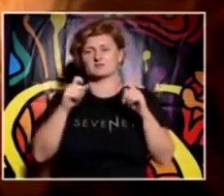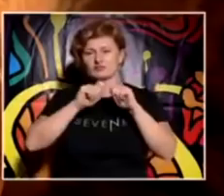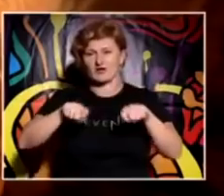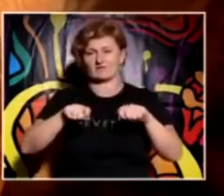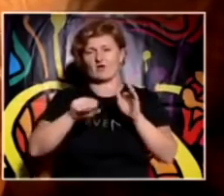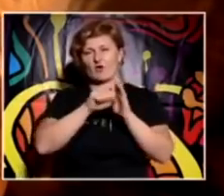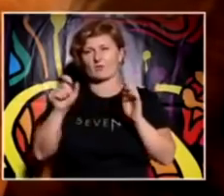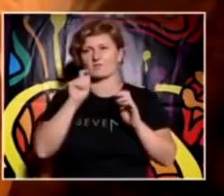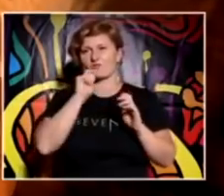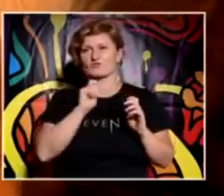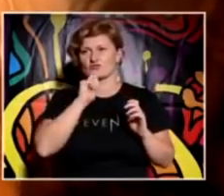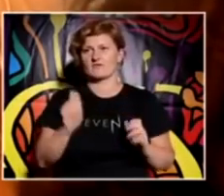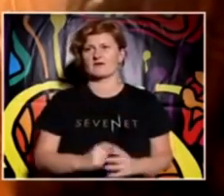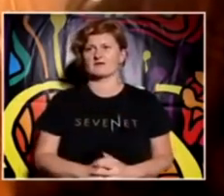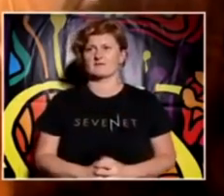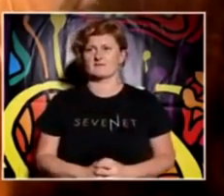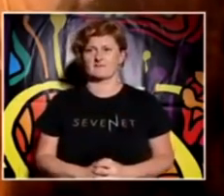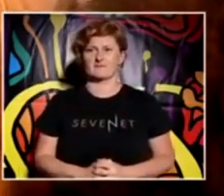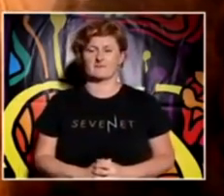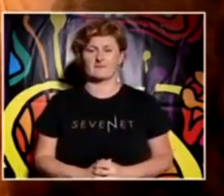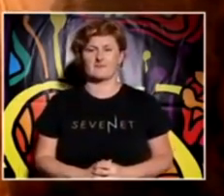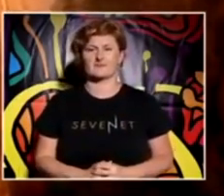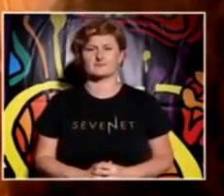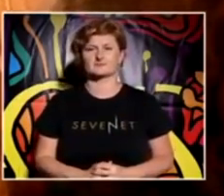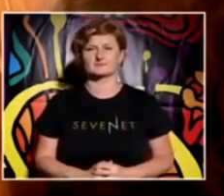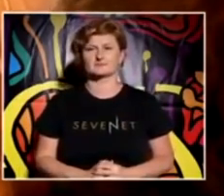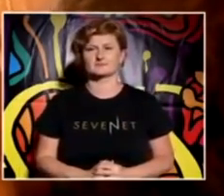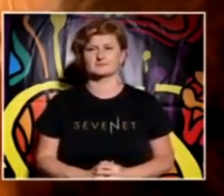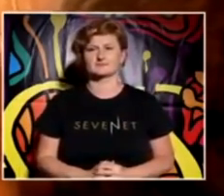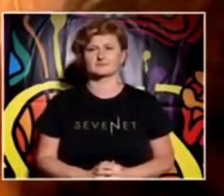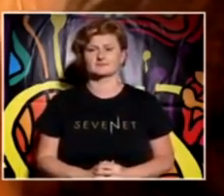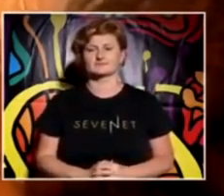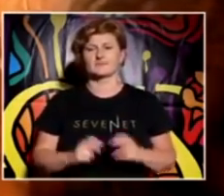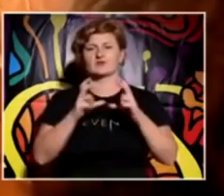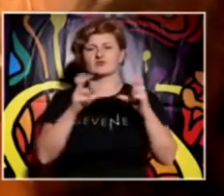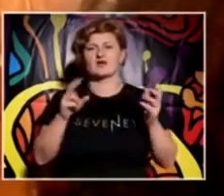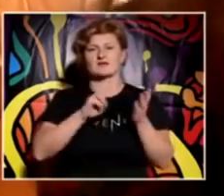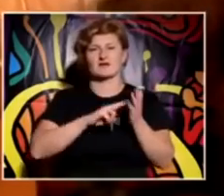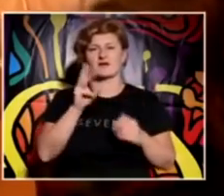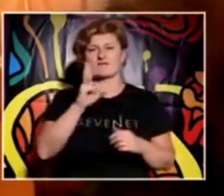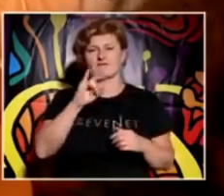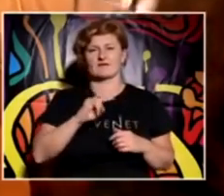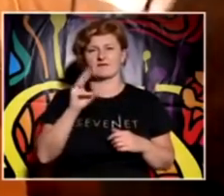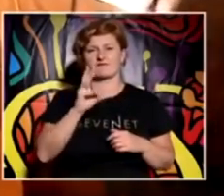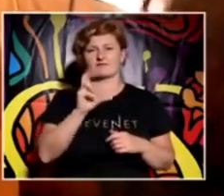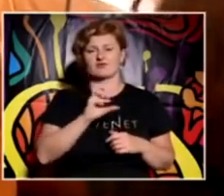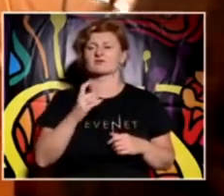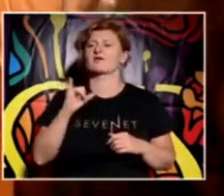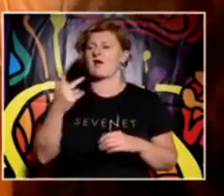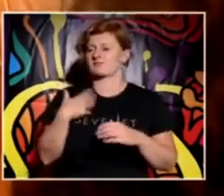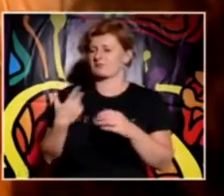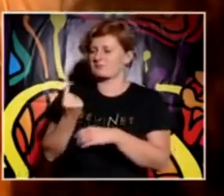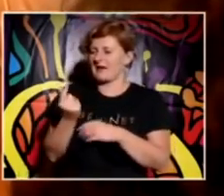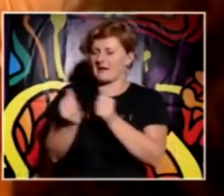przerwę od podróżowania tak na dobrą sprawę i gdzieś się zaszyć. Czas na wywczas. Jakżeście przetrwali bez rozwodu? Może na to pytanie